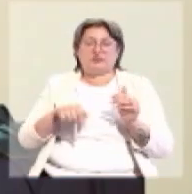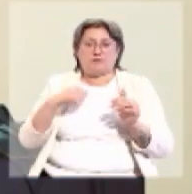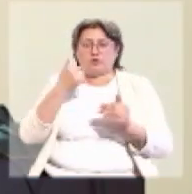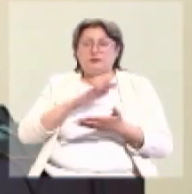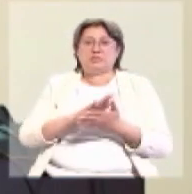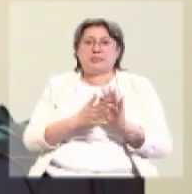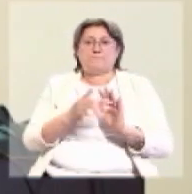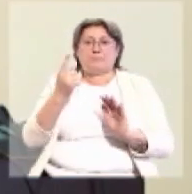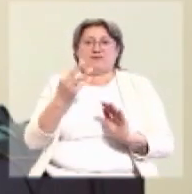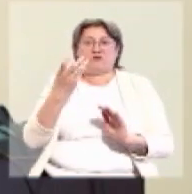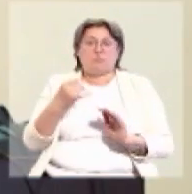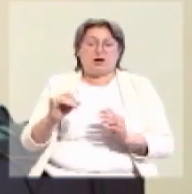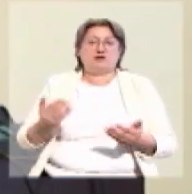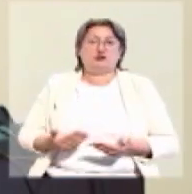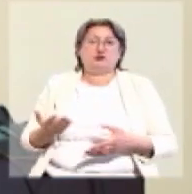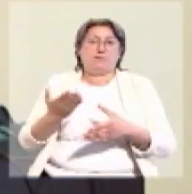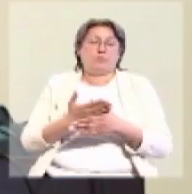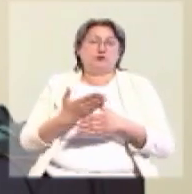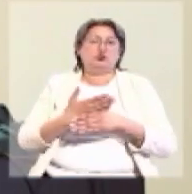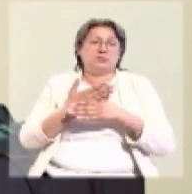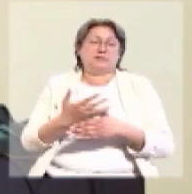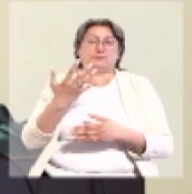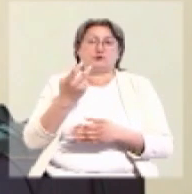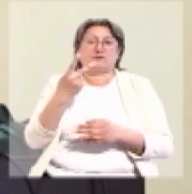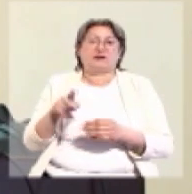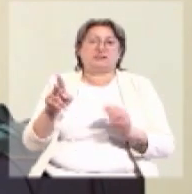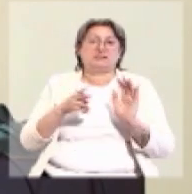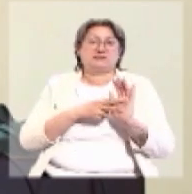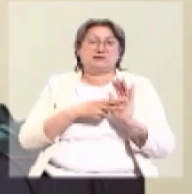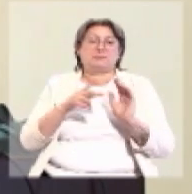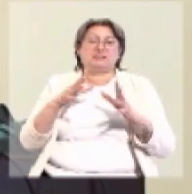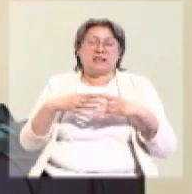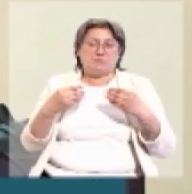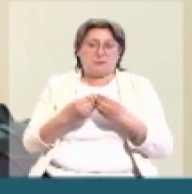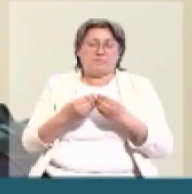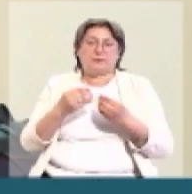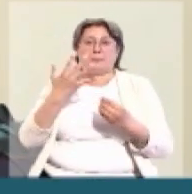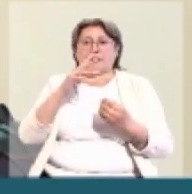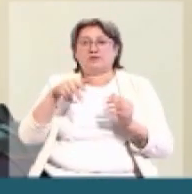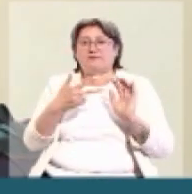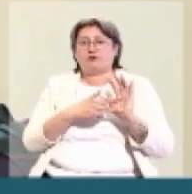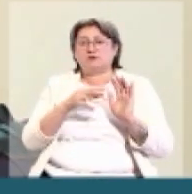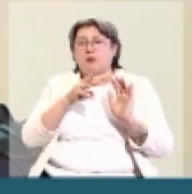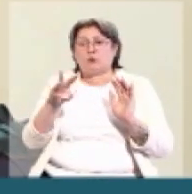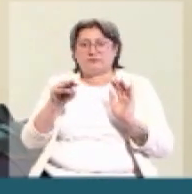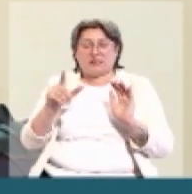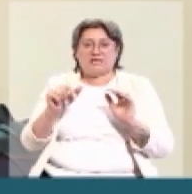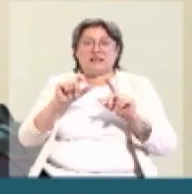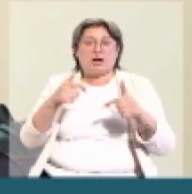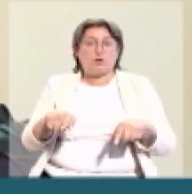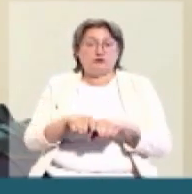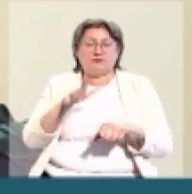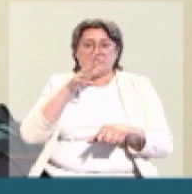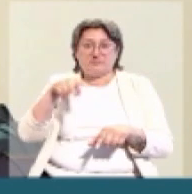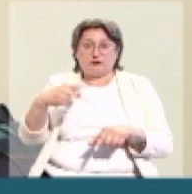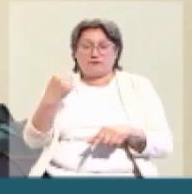состоянию на 1 Мая Жилищная помощь оказана 527 27 семьям на сумму 5,8 миллионов тенге за аналогичный